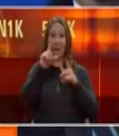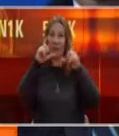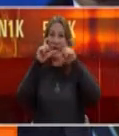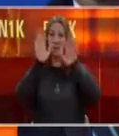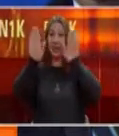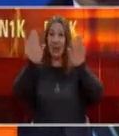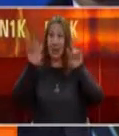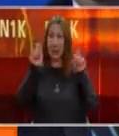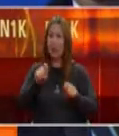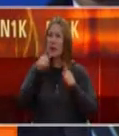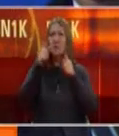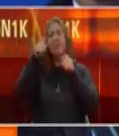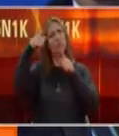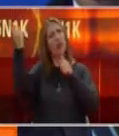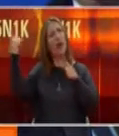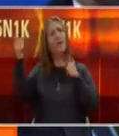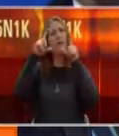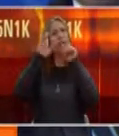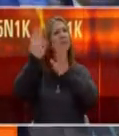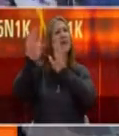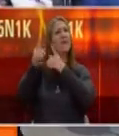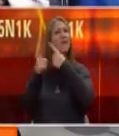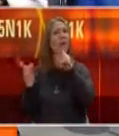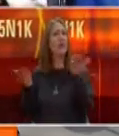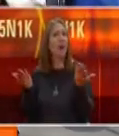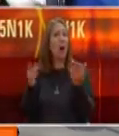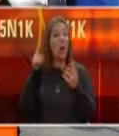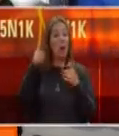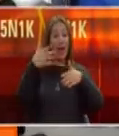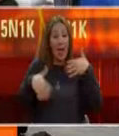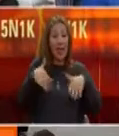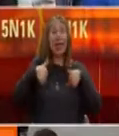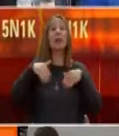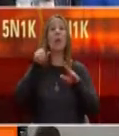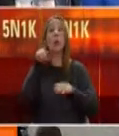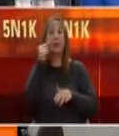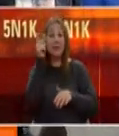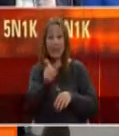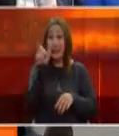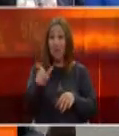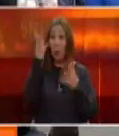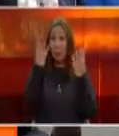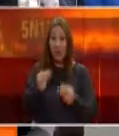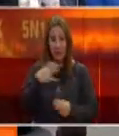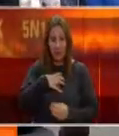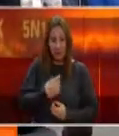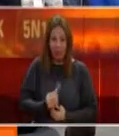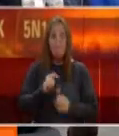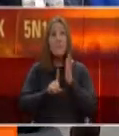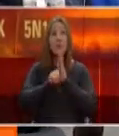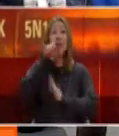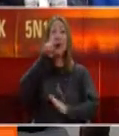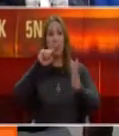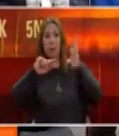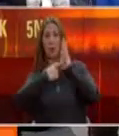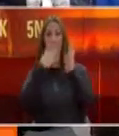sergisinin diğer sergilerden, yani fotoğraf sergilerinden farkı onların engellerine değil, onların insan olmalarına, kişiliklerine ve başarılarına